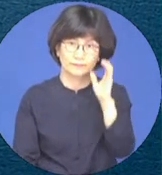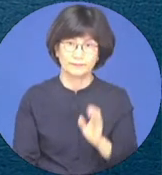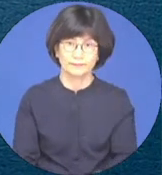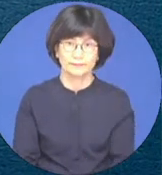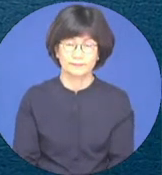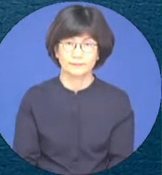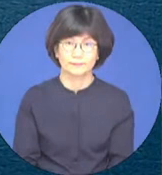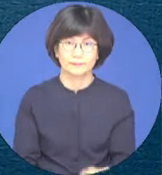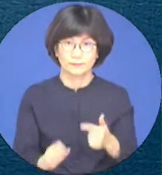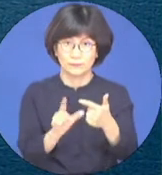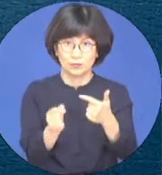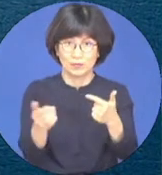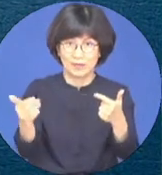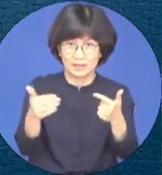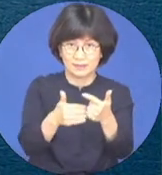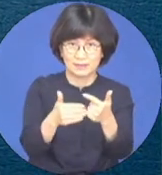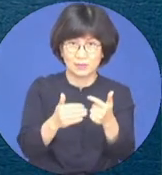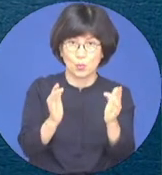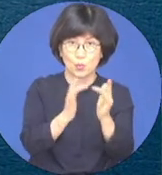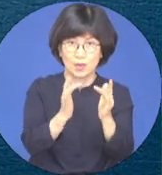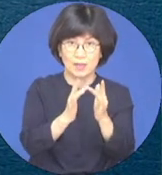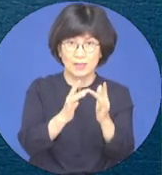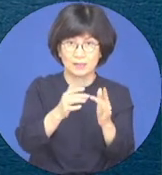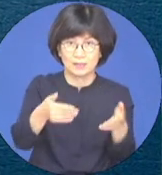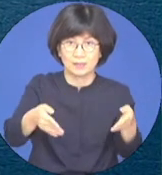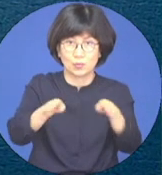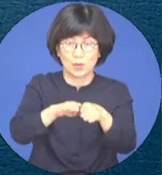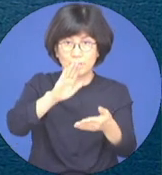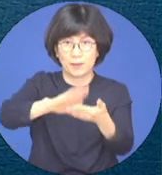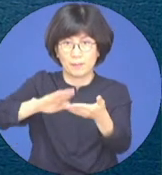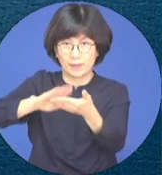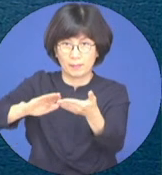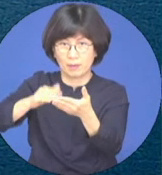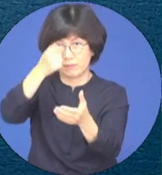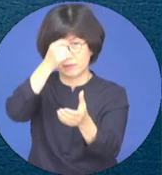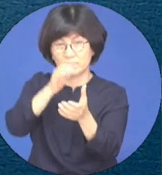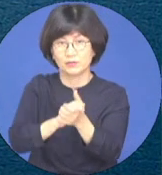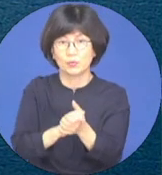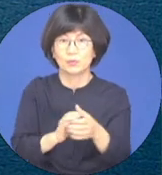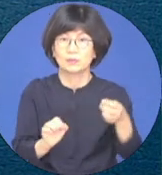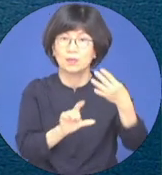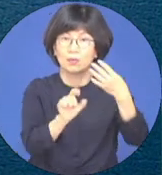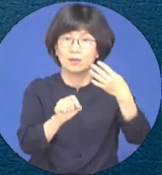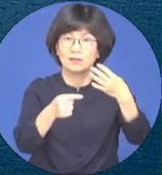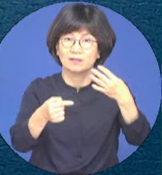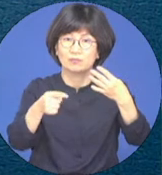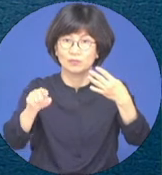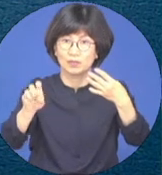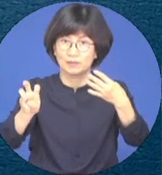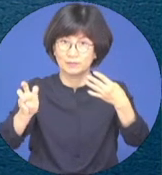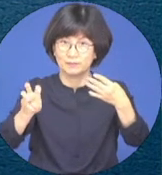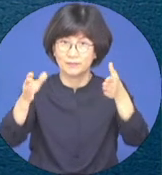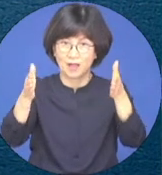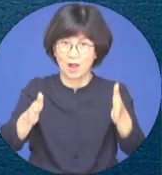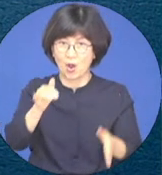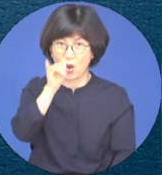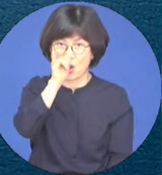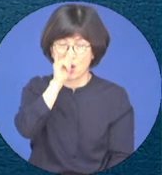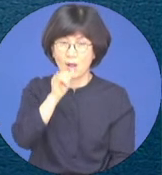전반기 온라인 기간별 릴레이 기도 운동이 4월 1일부터 31일까지 진행이 됩니다.